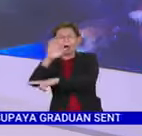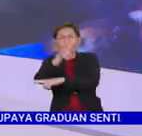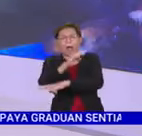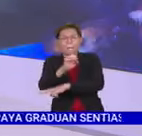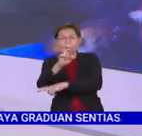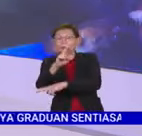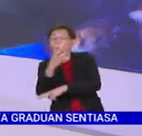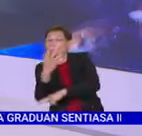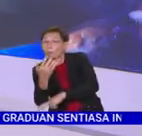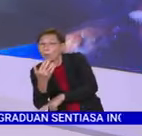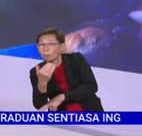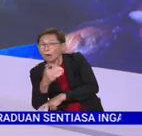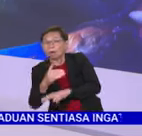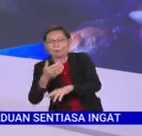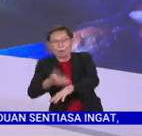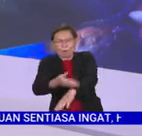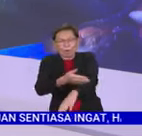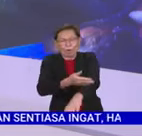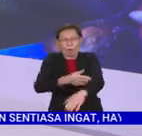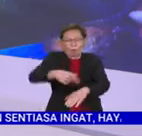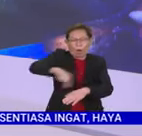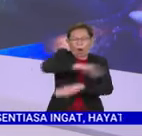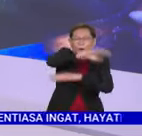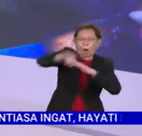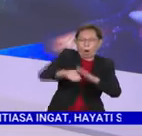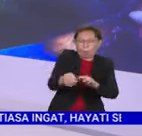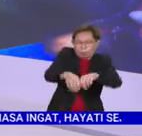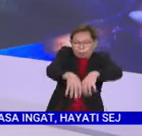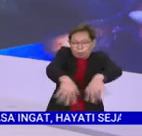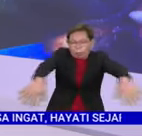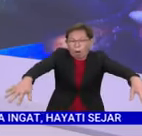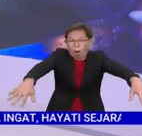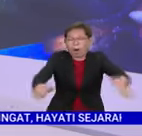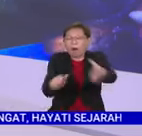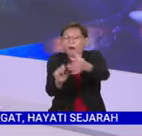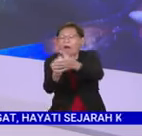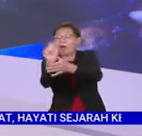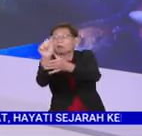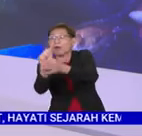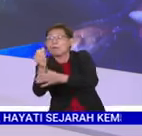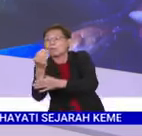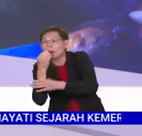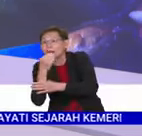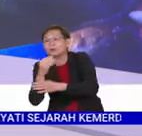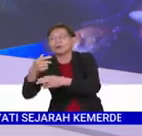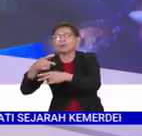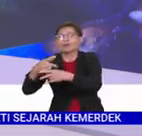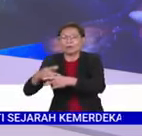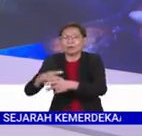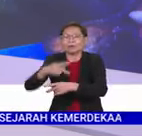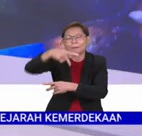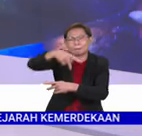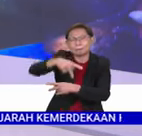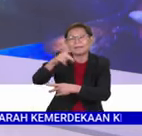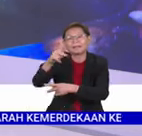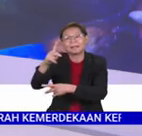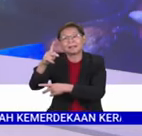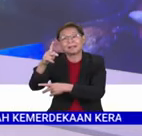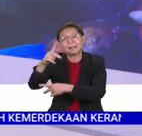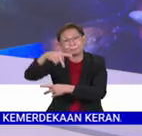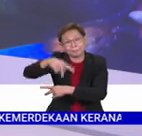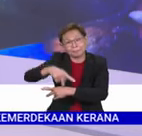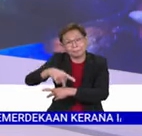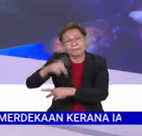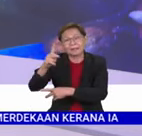Persefahaman bertujuan meningkatkan kualiti keseluruhan rantaian nilai agromakanan oleh perusahaan kecil dan sederhana Bumi